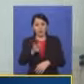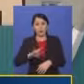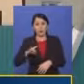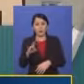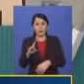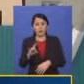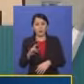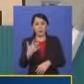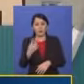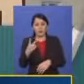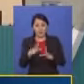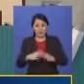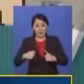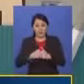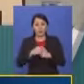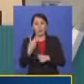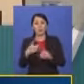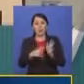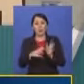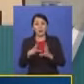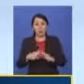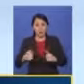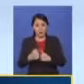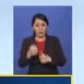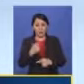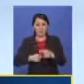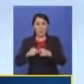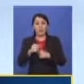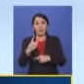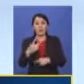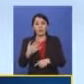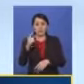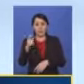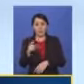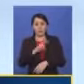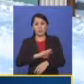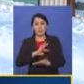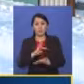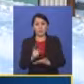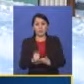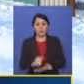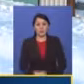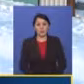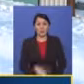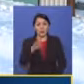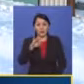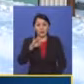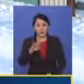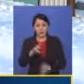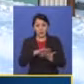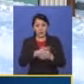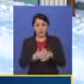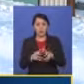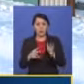52 отбасы көшіп келсе, биыл 27 елмен қоныс аударып, 25 адам тұрақты жұмыспен қамтылған. Астраханка ауылында 7